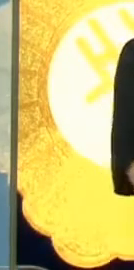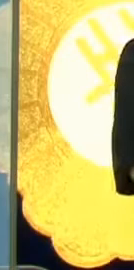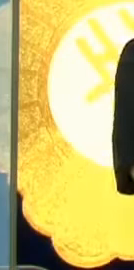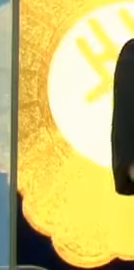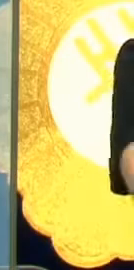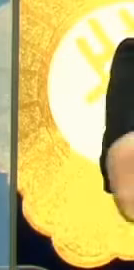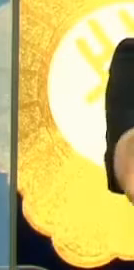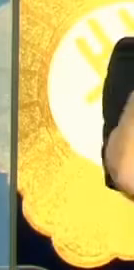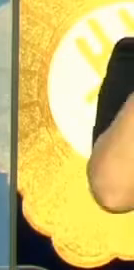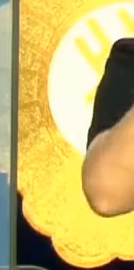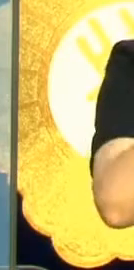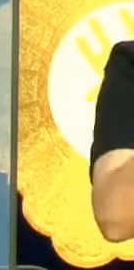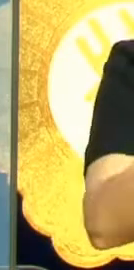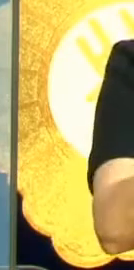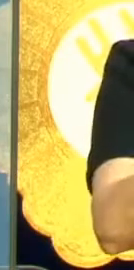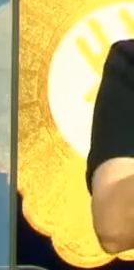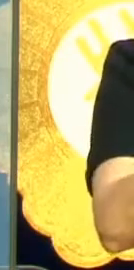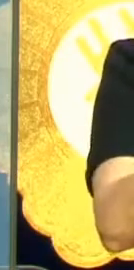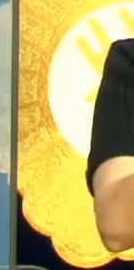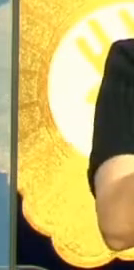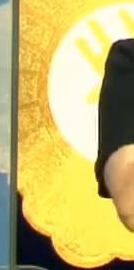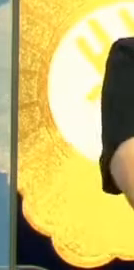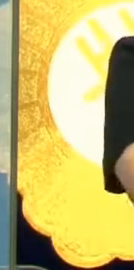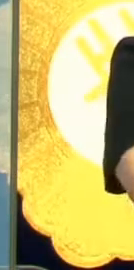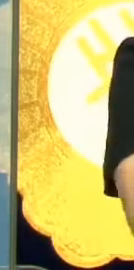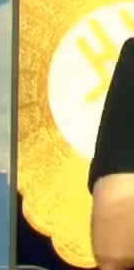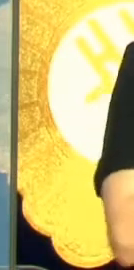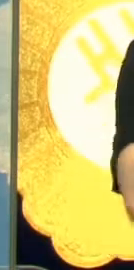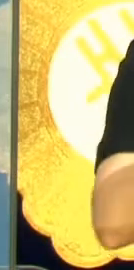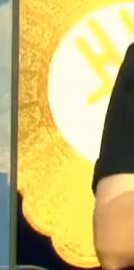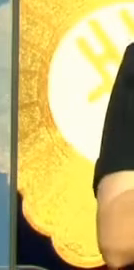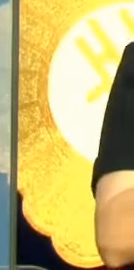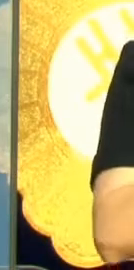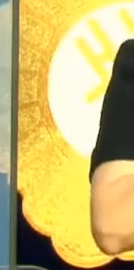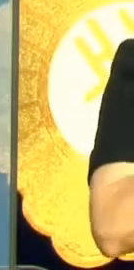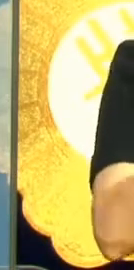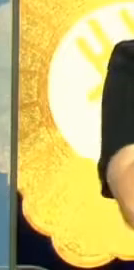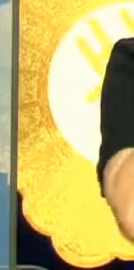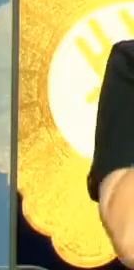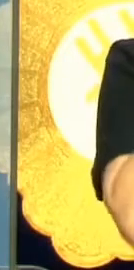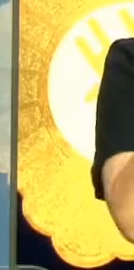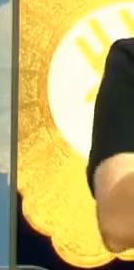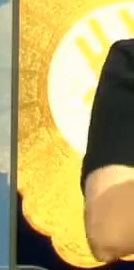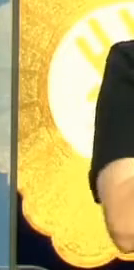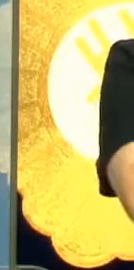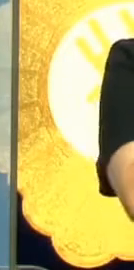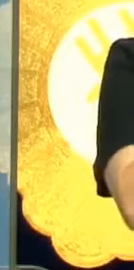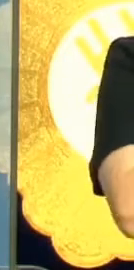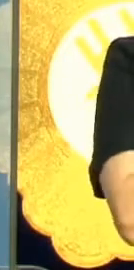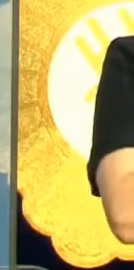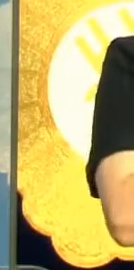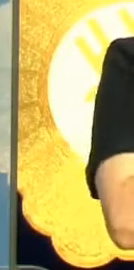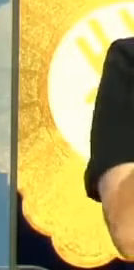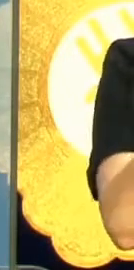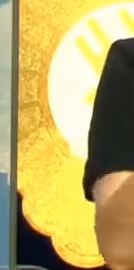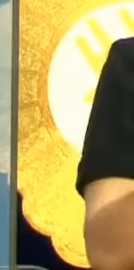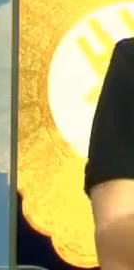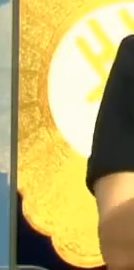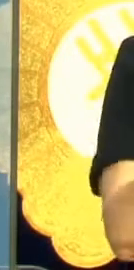정신은 장애인에 대한 최소한의 경제 활동을 보장하기 위한 장애인 고용 촉진 및